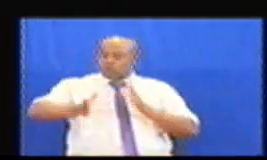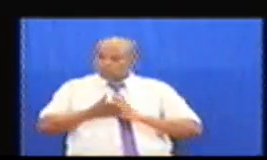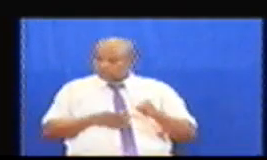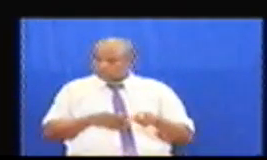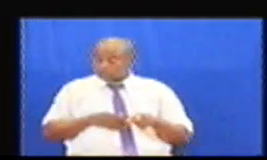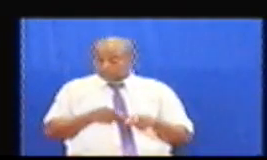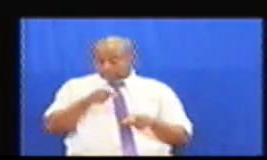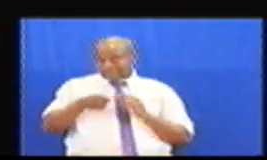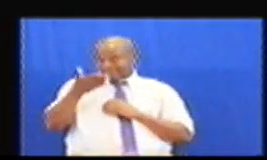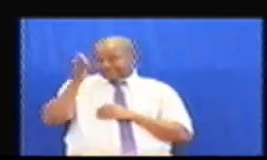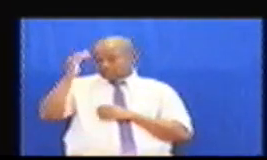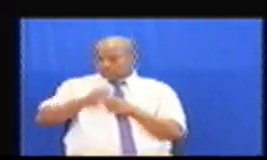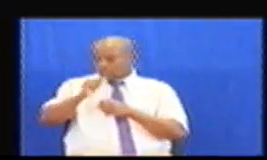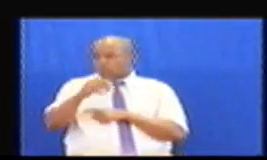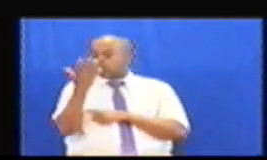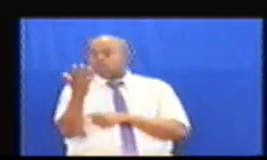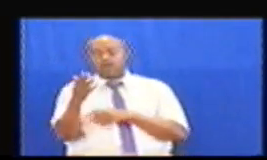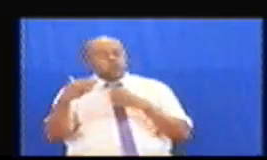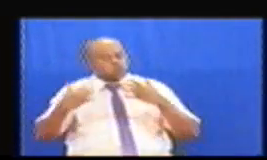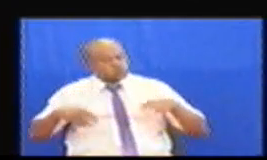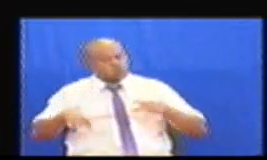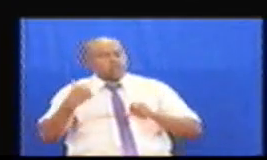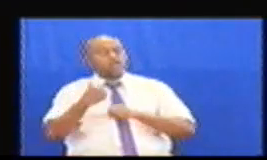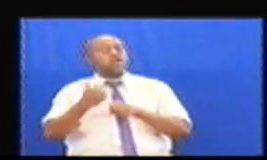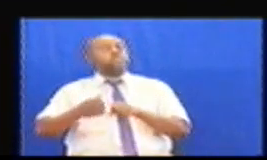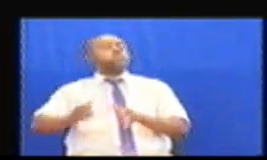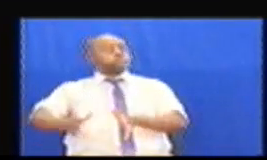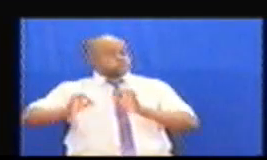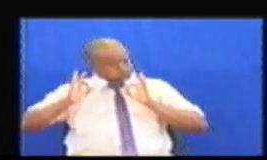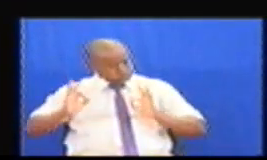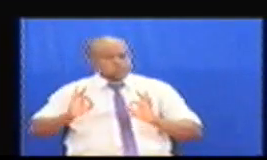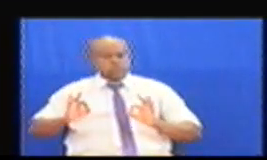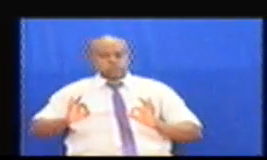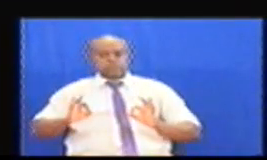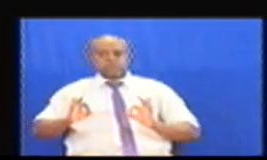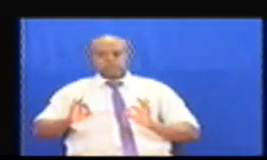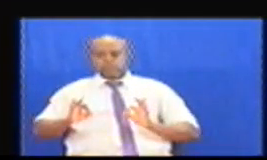ya tano imefanya kazi kubwa sana kwa ajili ya mahakama Tanzania.